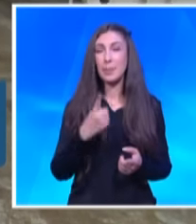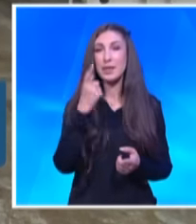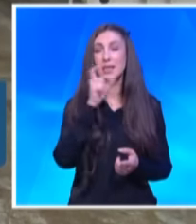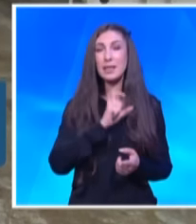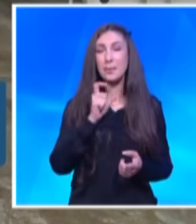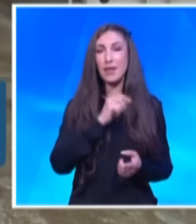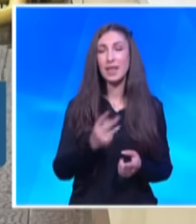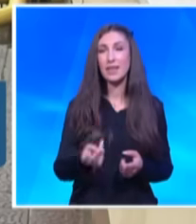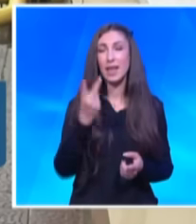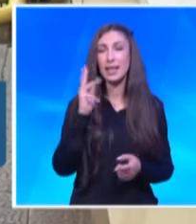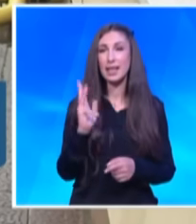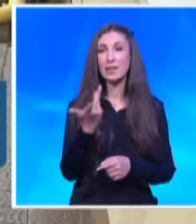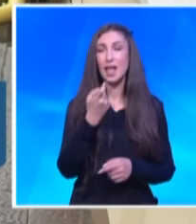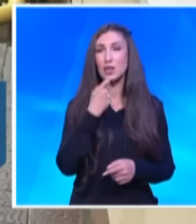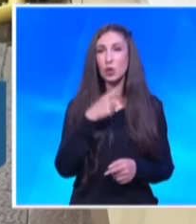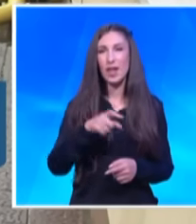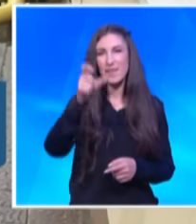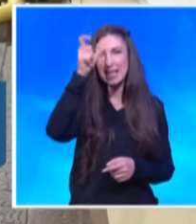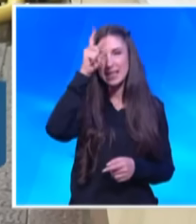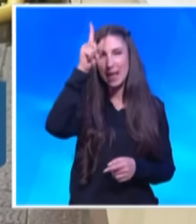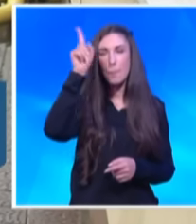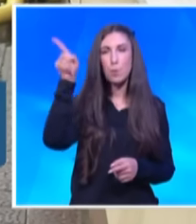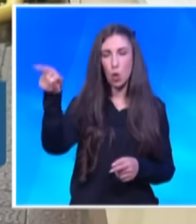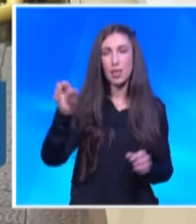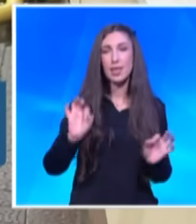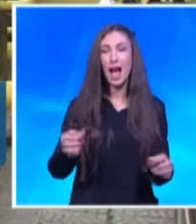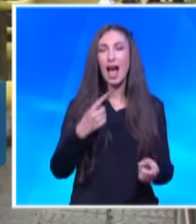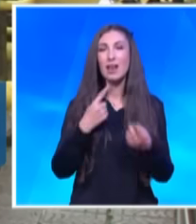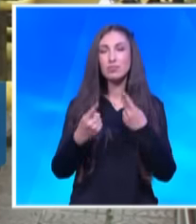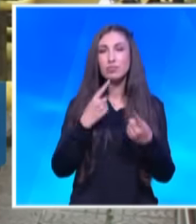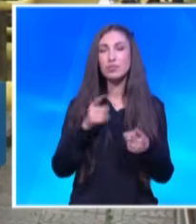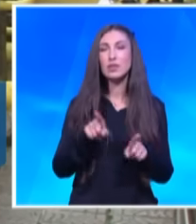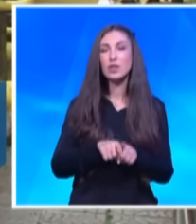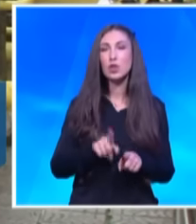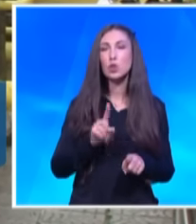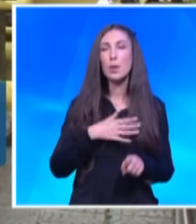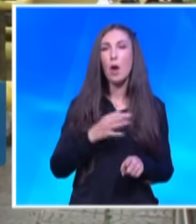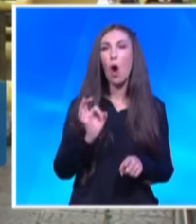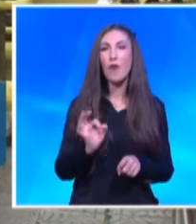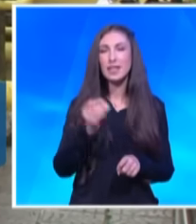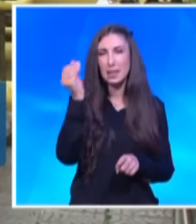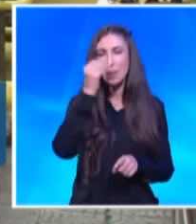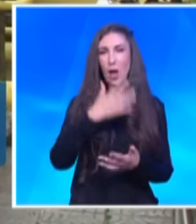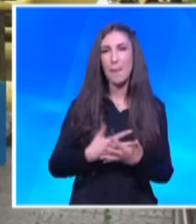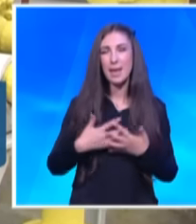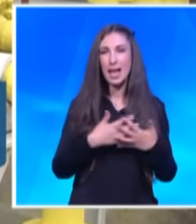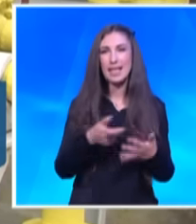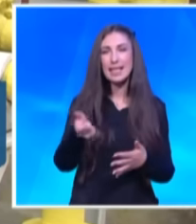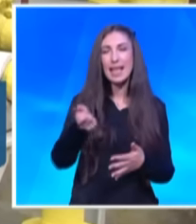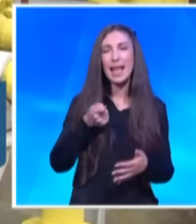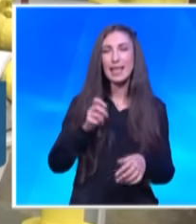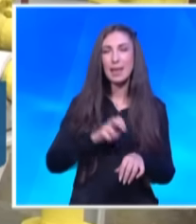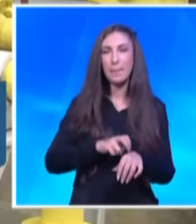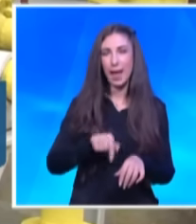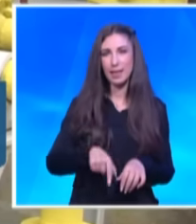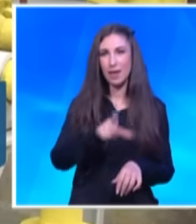1 септември 2019 година в Истанбул. Твърди се, че разговори са се водили и в офис на Българо-американска кредитна банка в